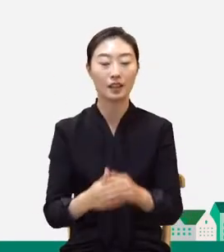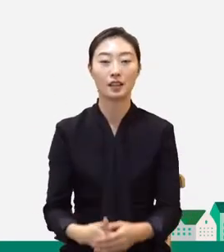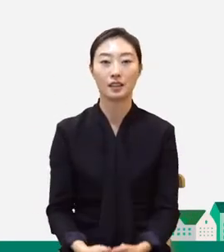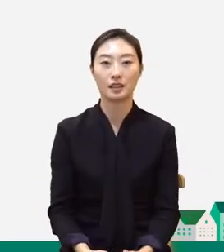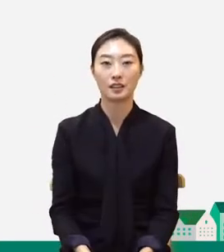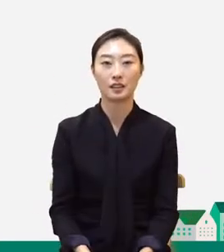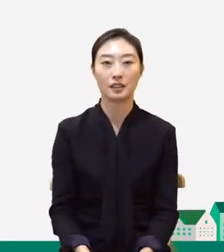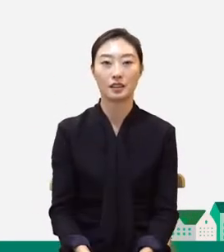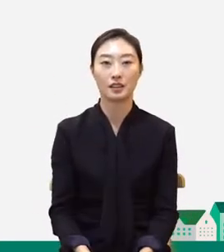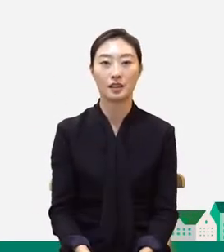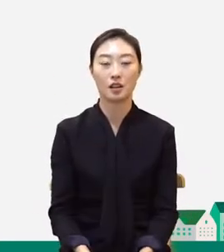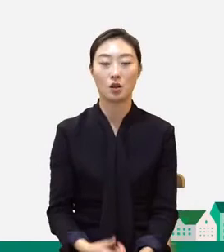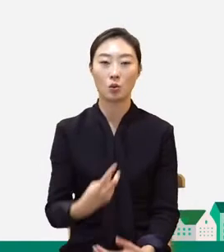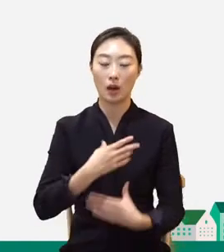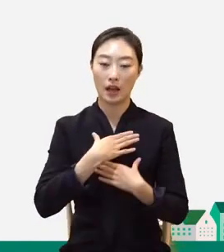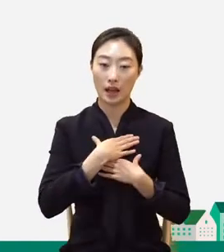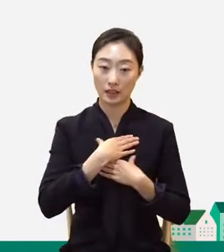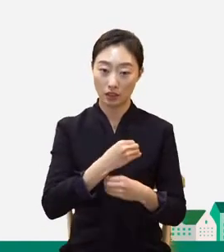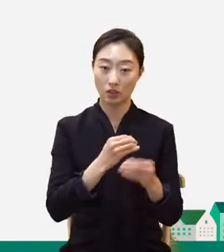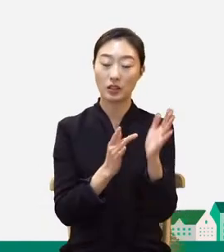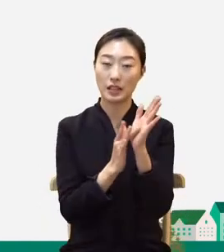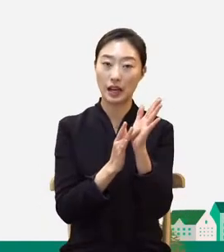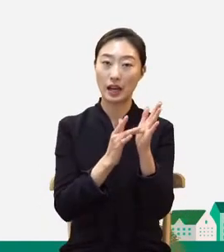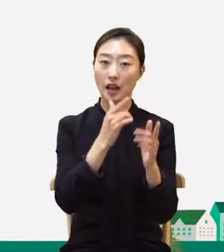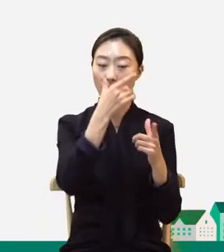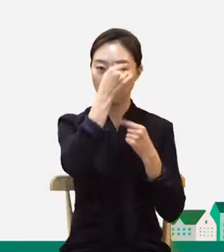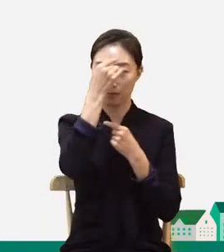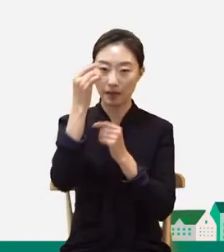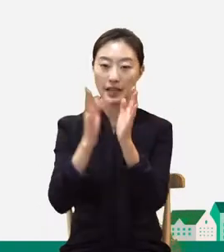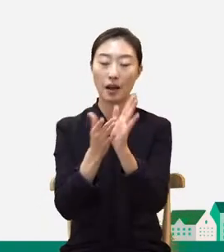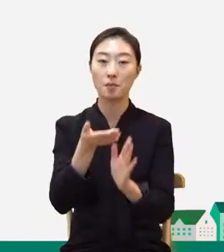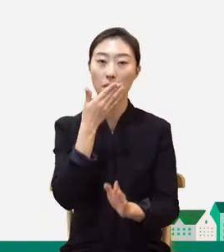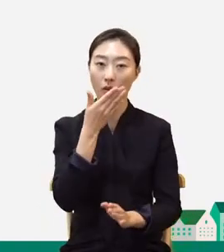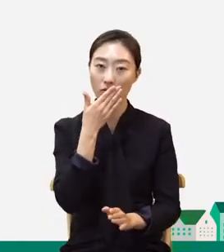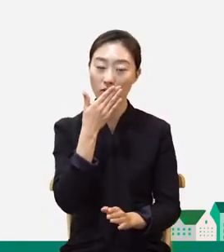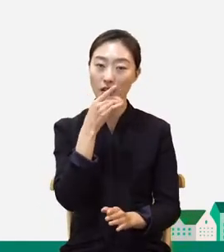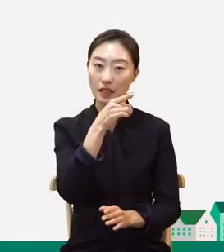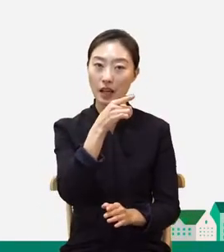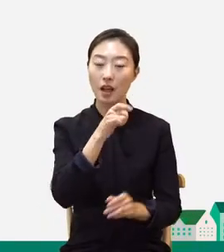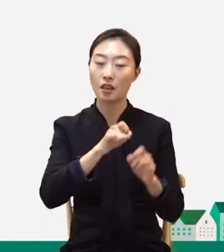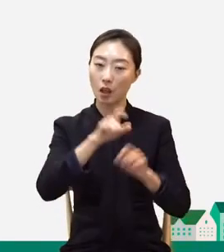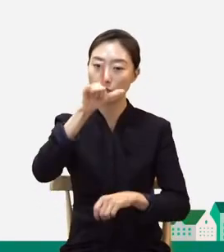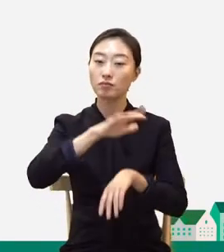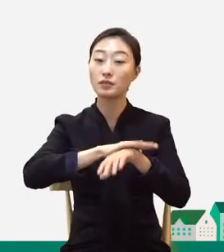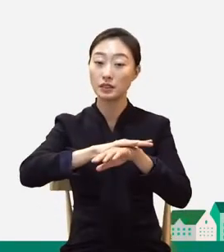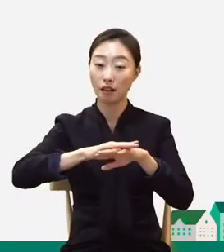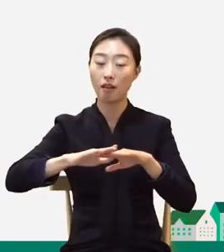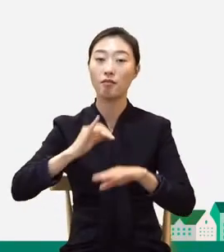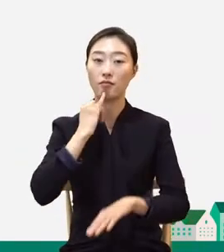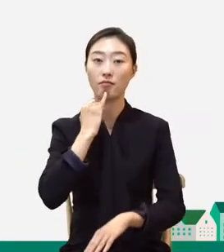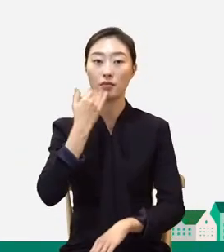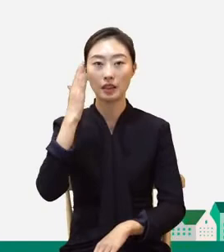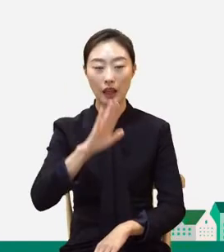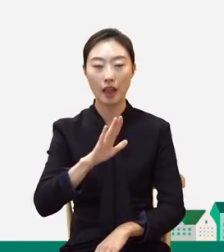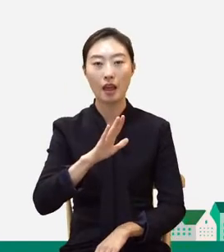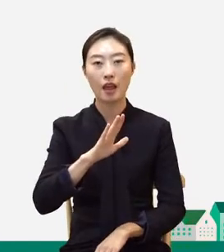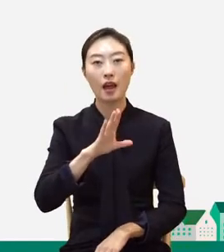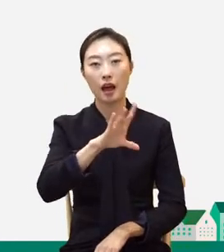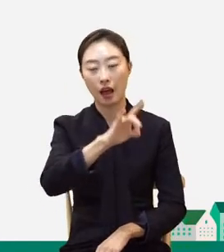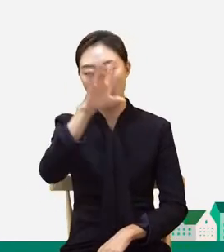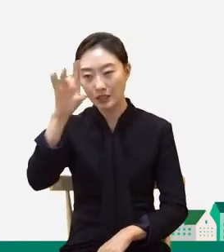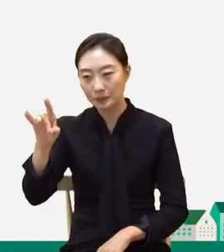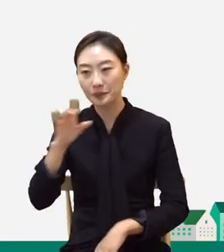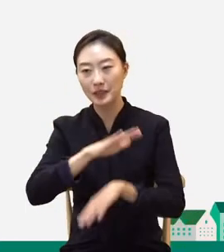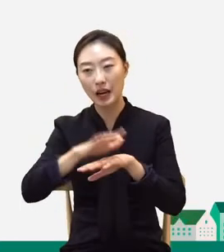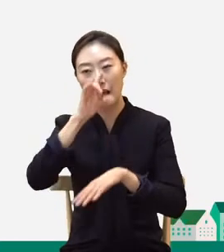또 안정적인 약물 복용이 이렇게 뭐랄까 대체적으로는 잘 이루어졌지만 그렇지 못한 분들도